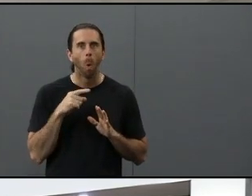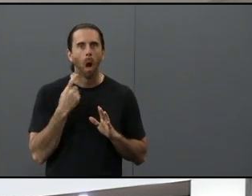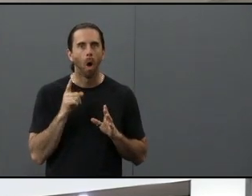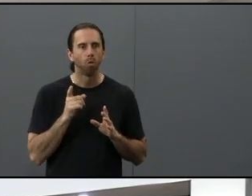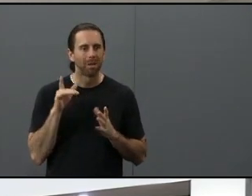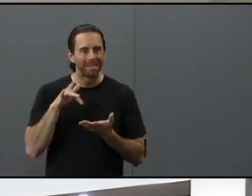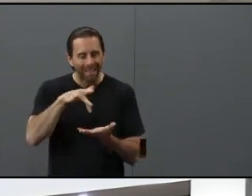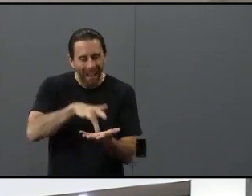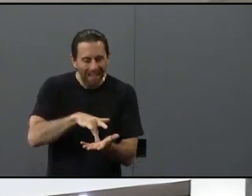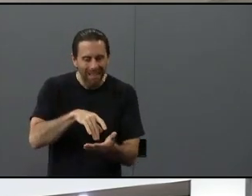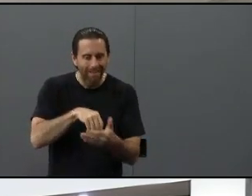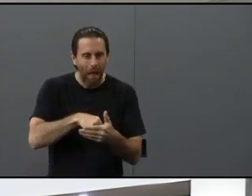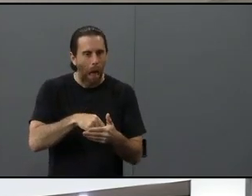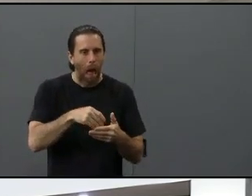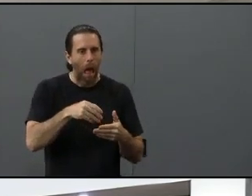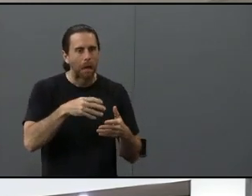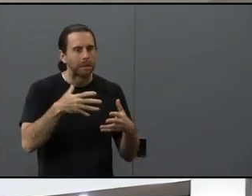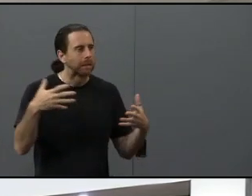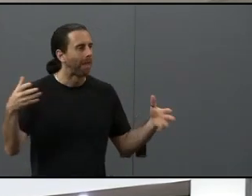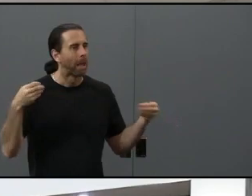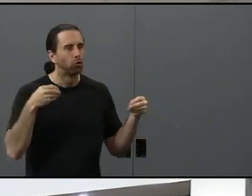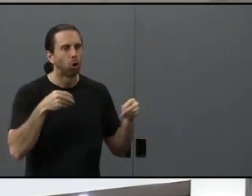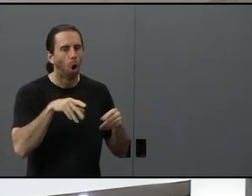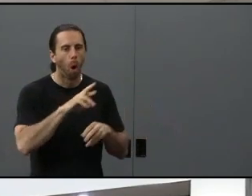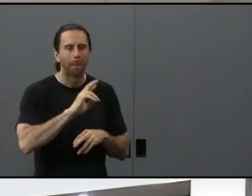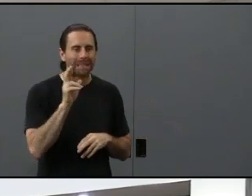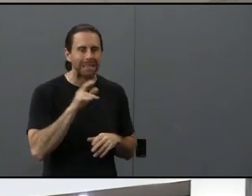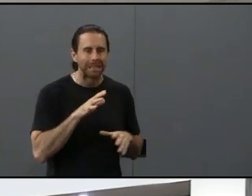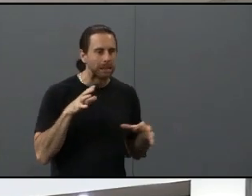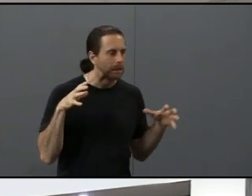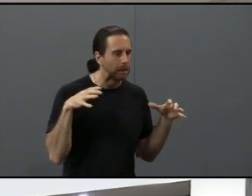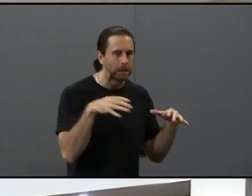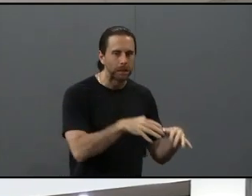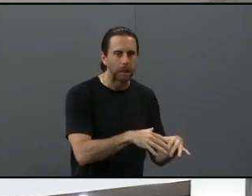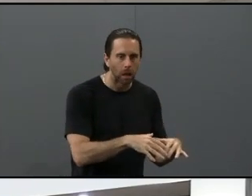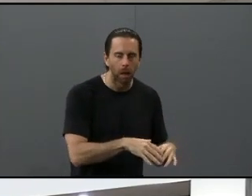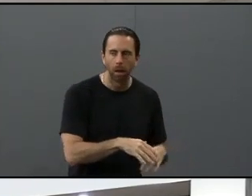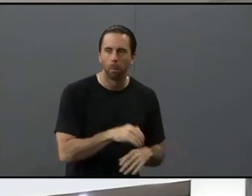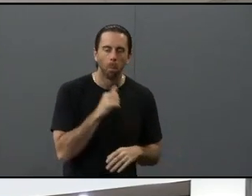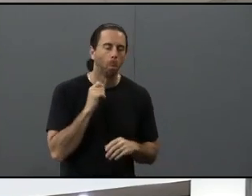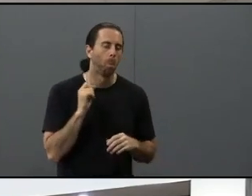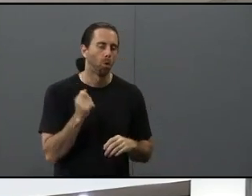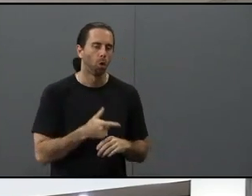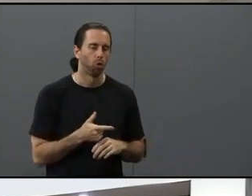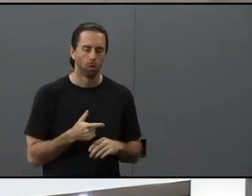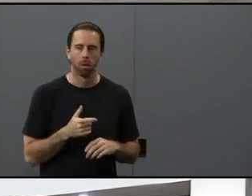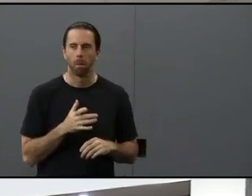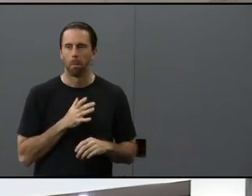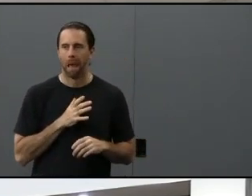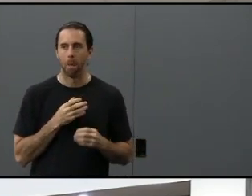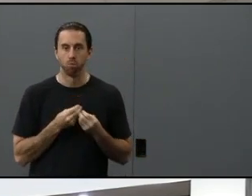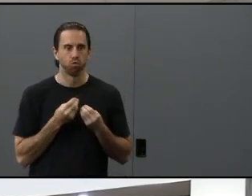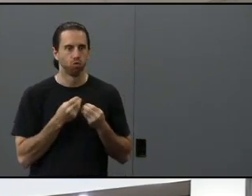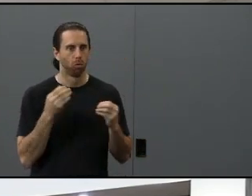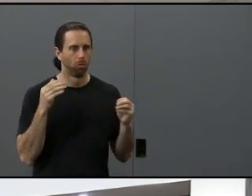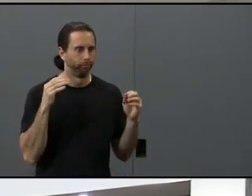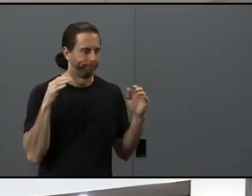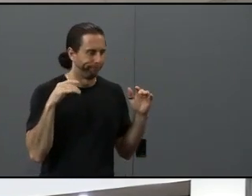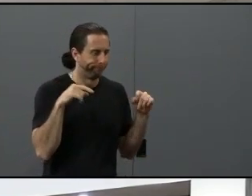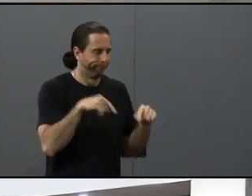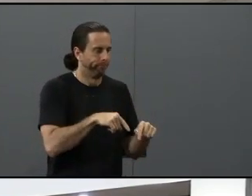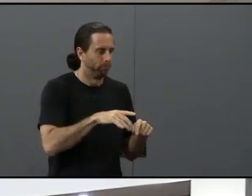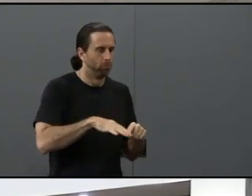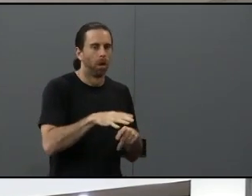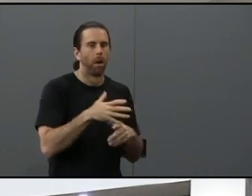centralisé dans les centres d'achat à repigné et puis ben pas tout mais beaucoup de choses sont centralisées dans les centres d'achat et